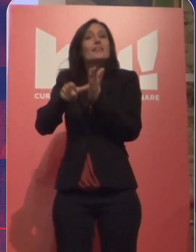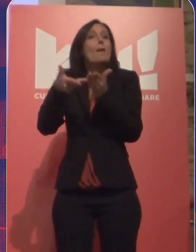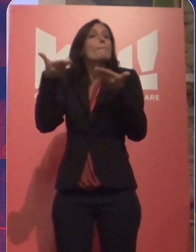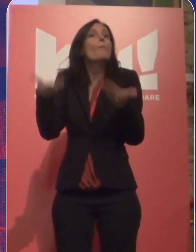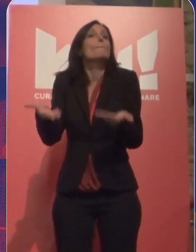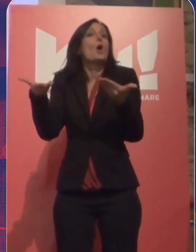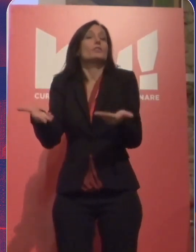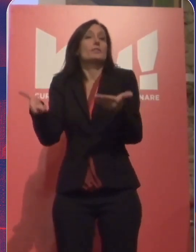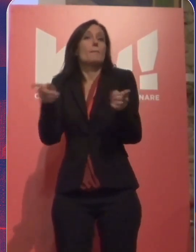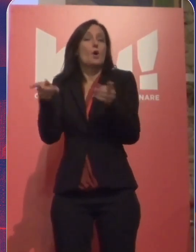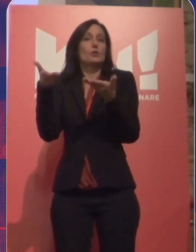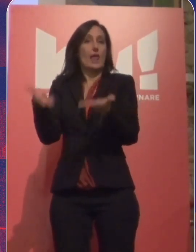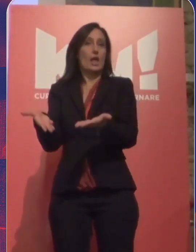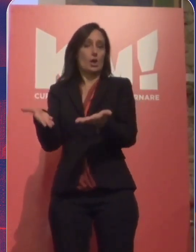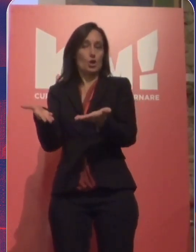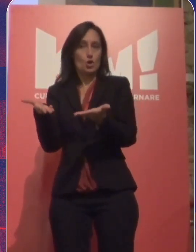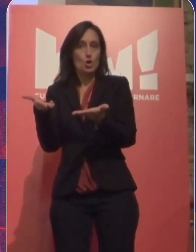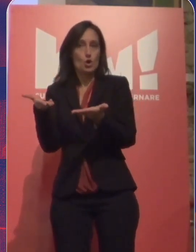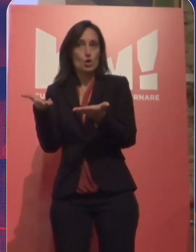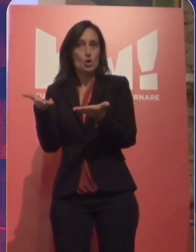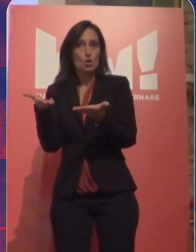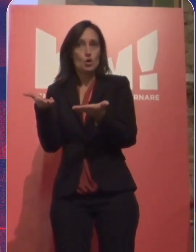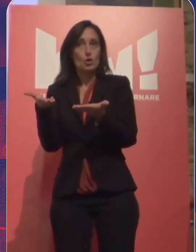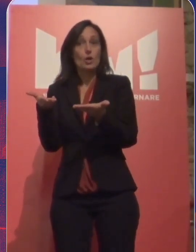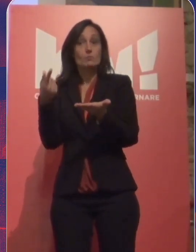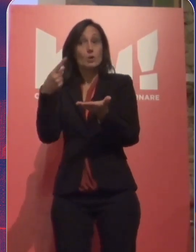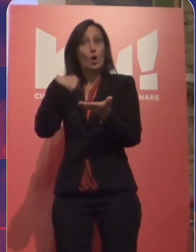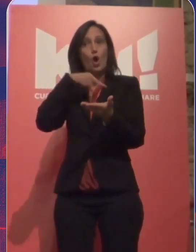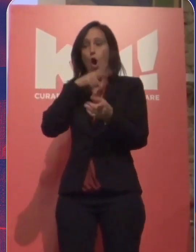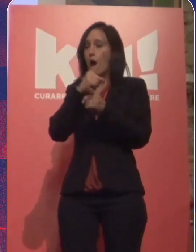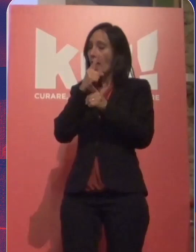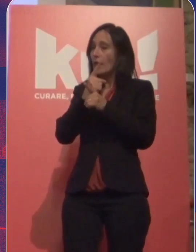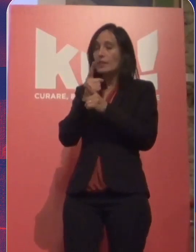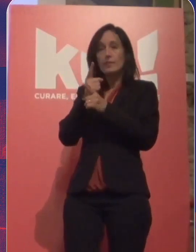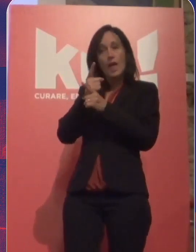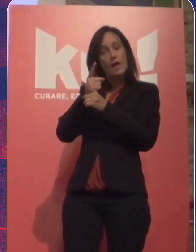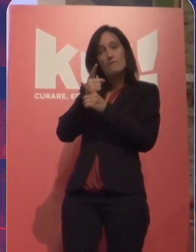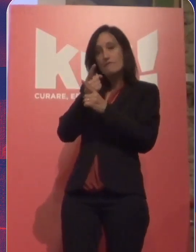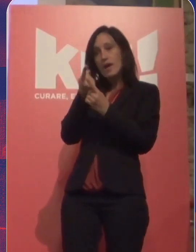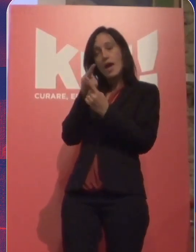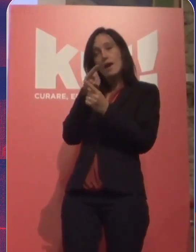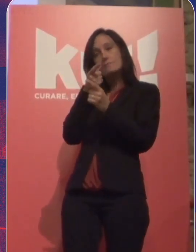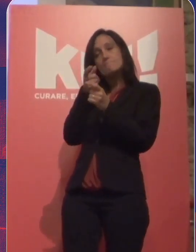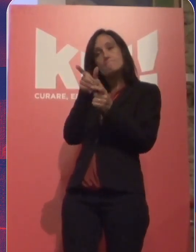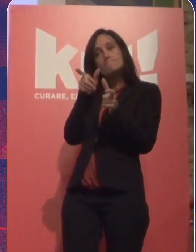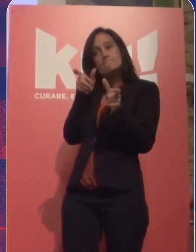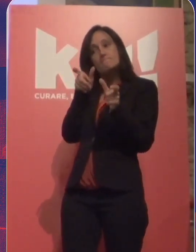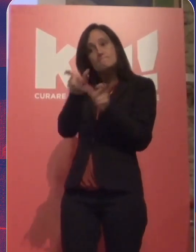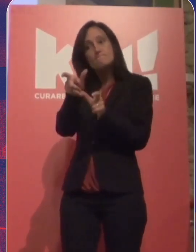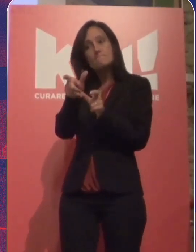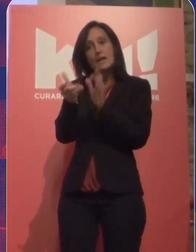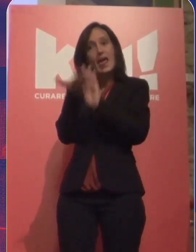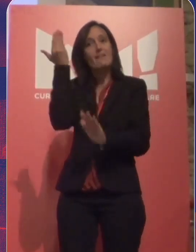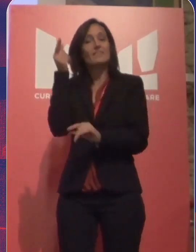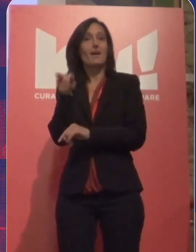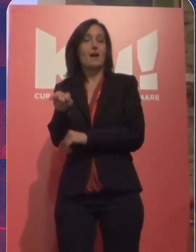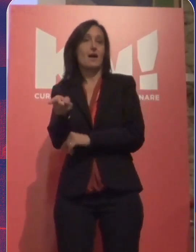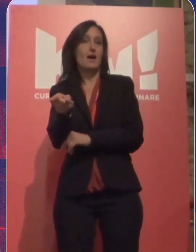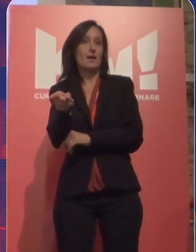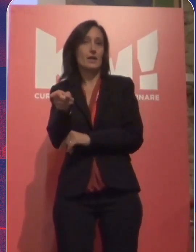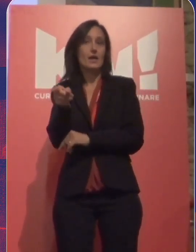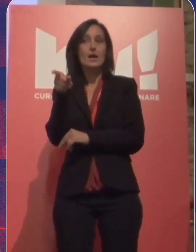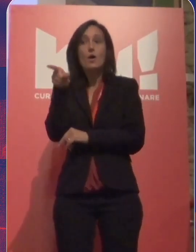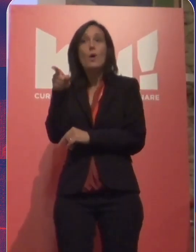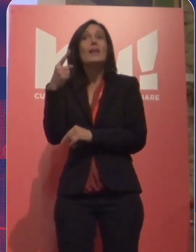securitalia si affermi come la sola pulsione possibile che possa garantirci